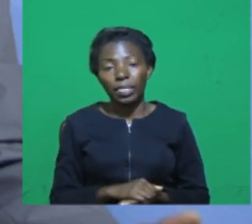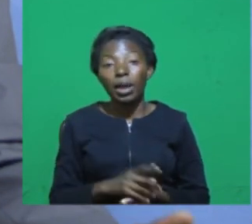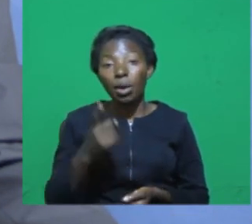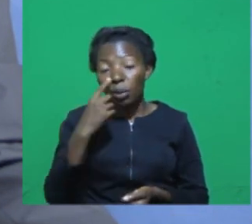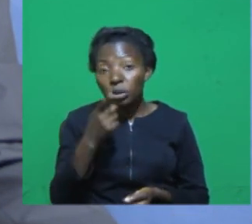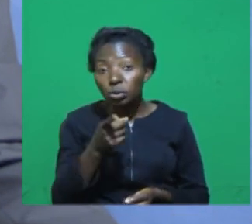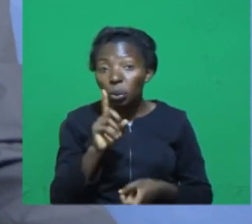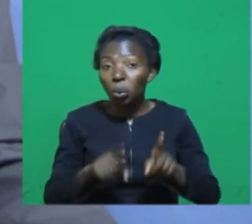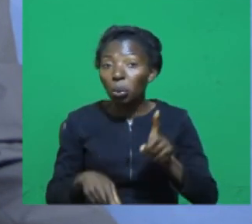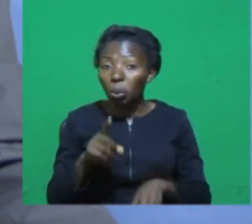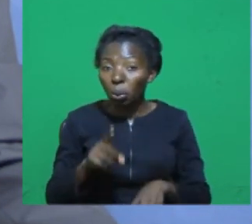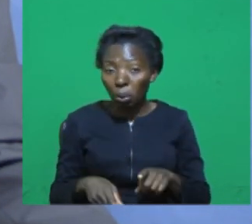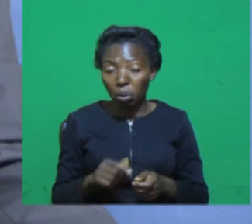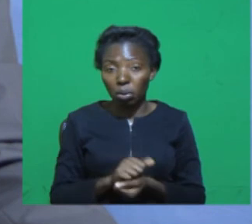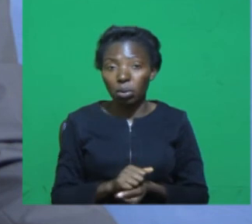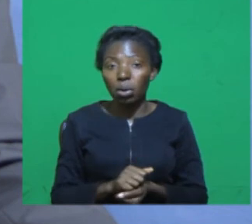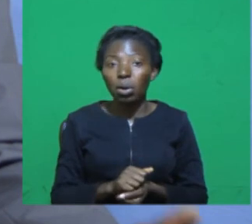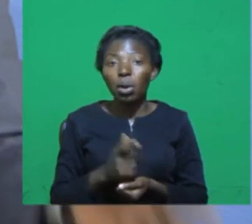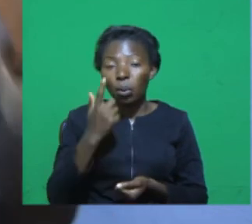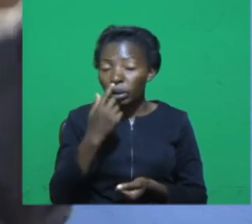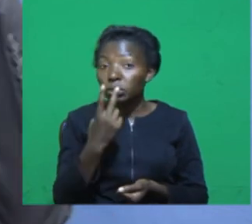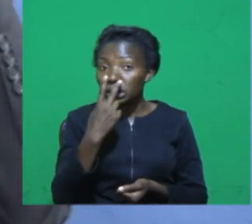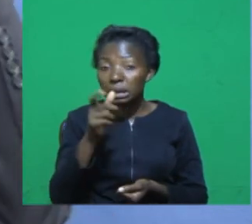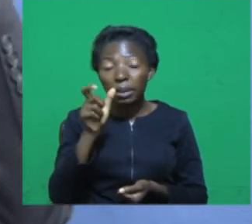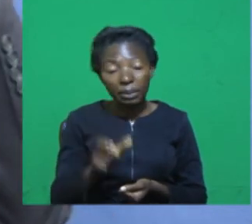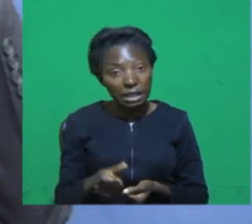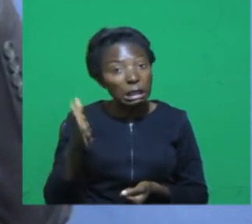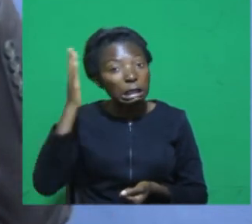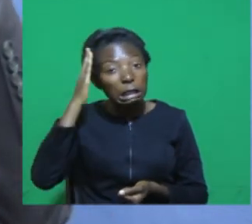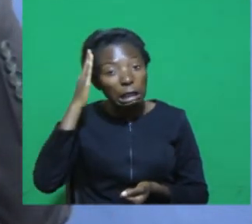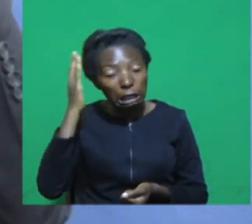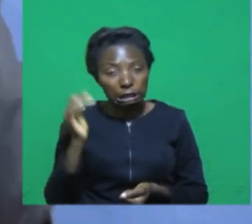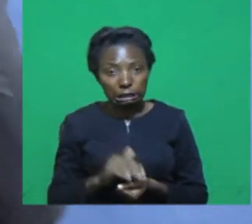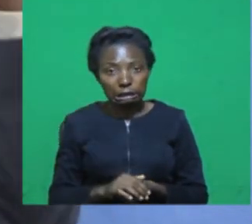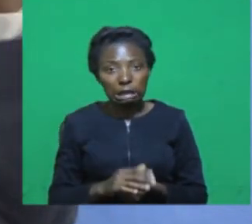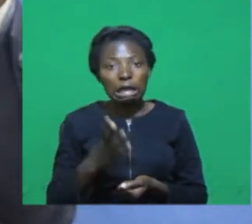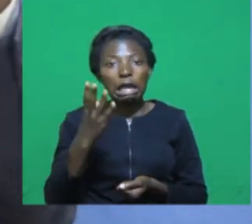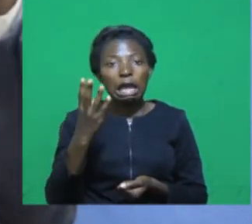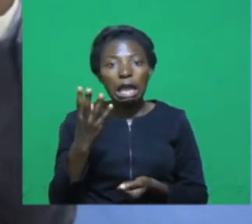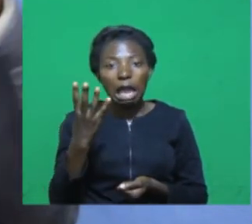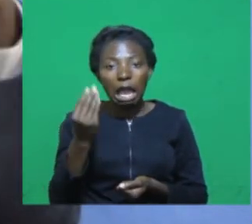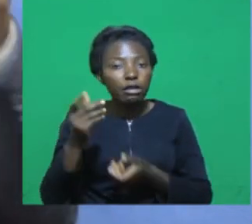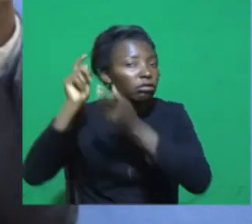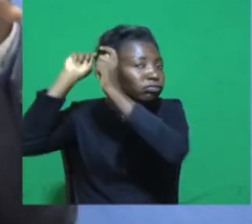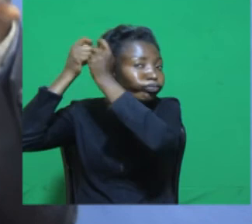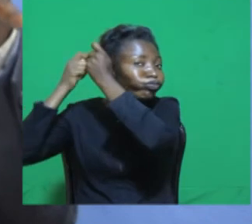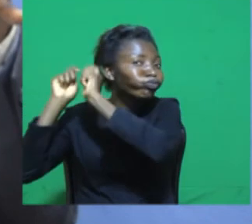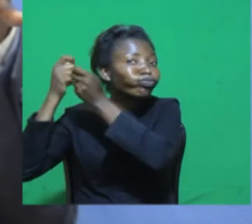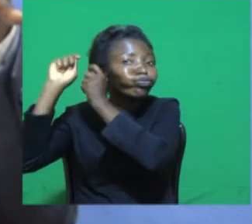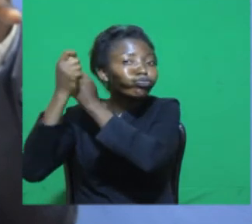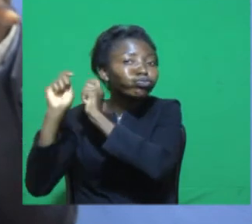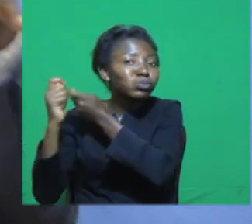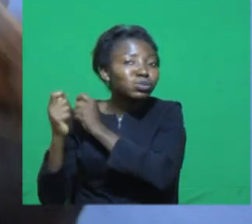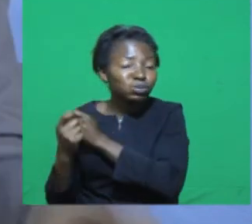kana uchifamba ukaona mumusoro memunhu makaita zvimwe zvakomoni mumastreet